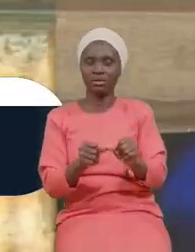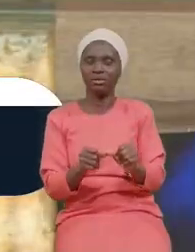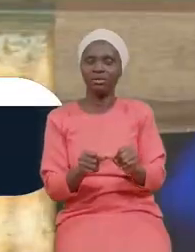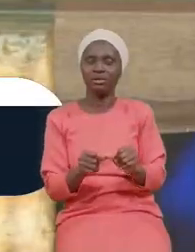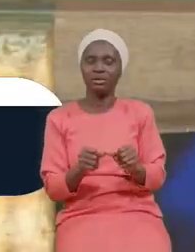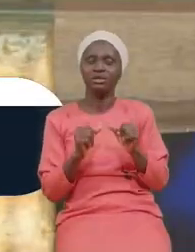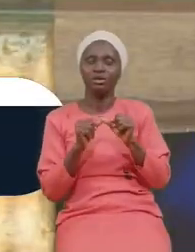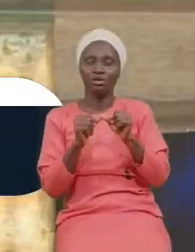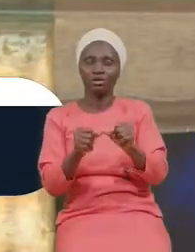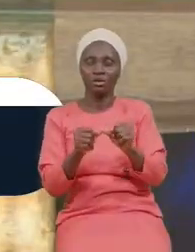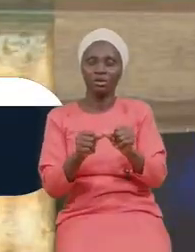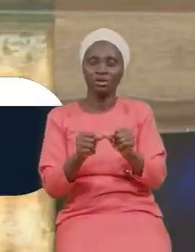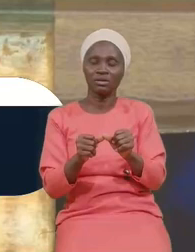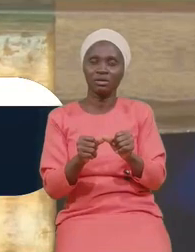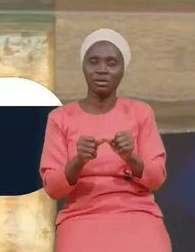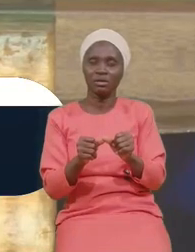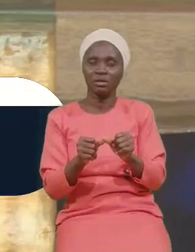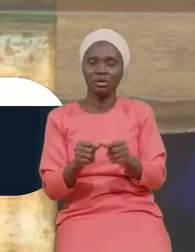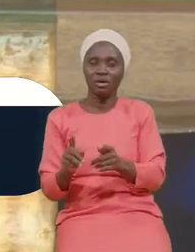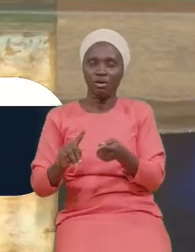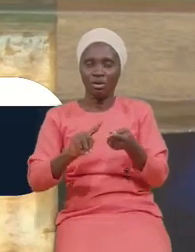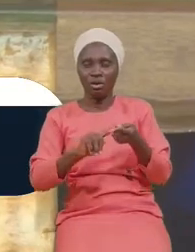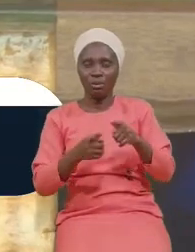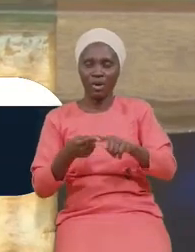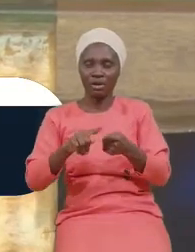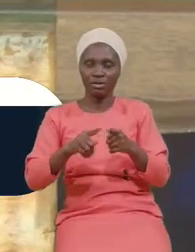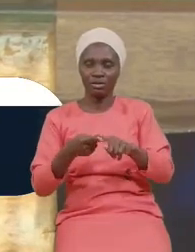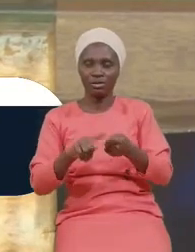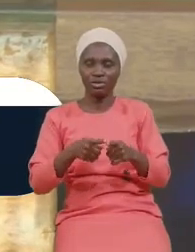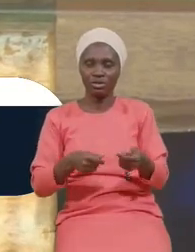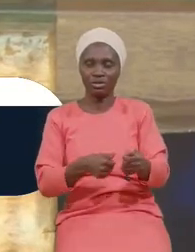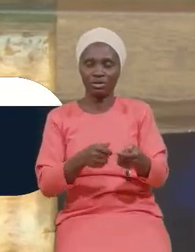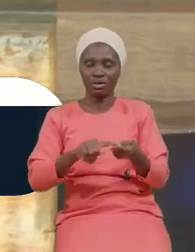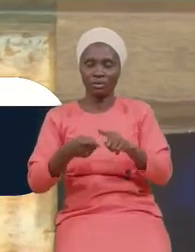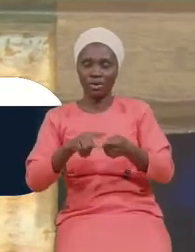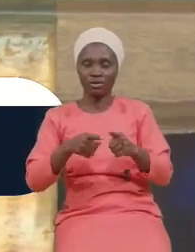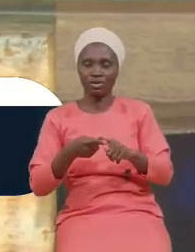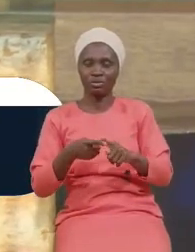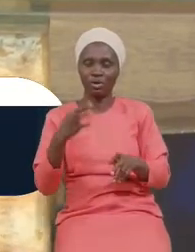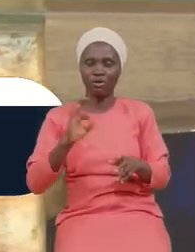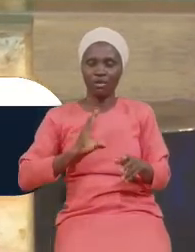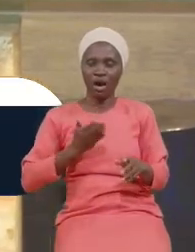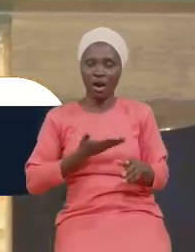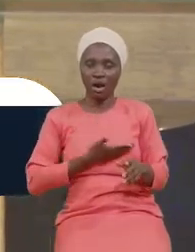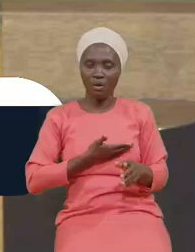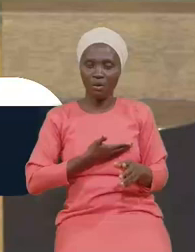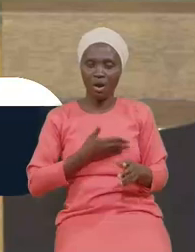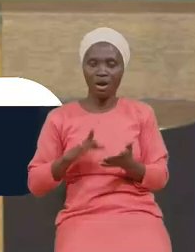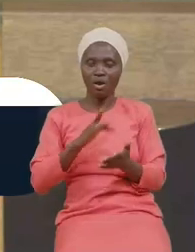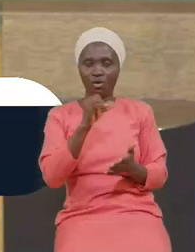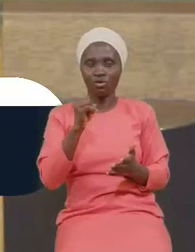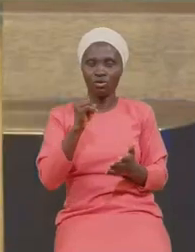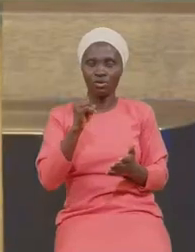de notre capitaine glorieux la campagne constante de notre capitaine glorieux